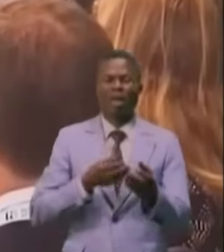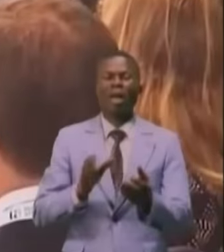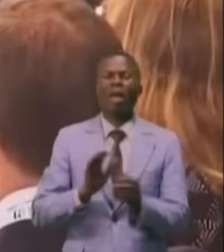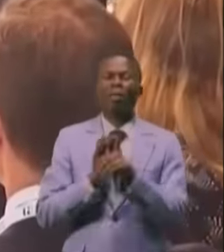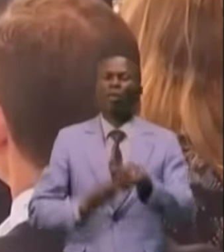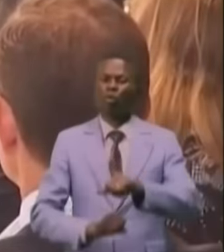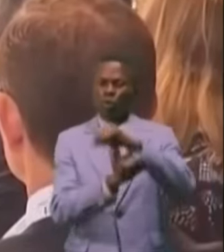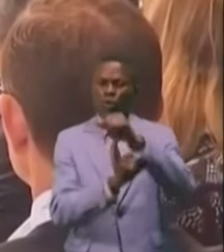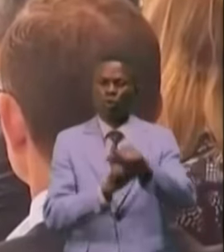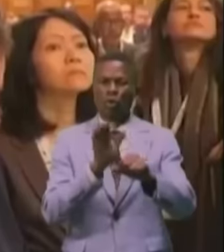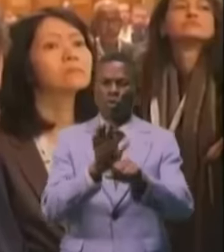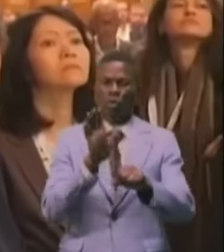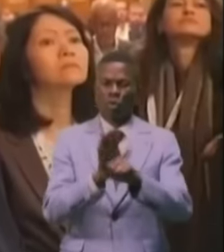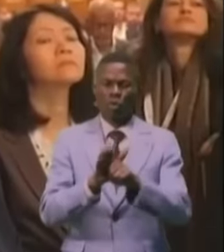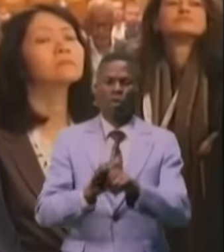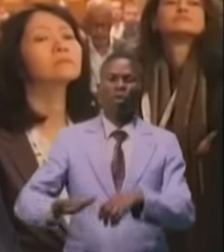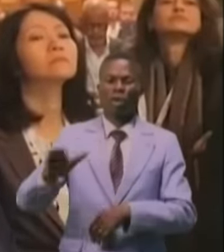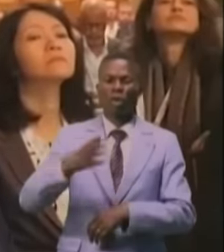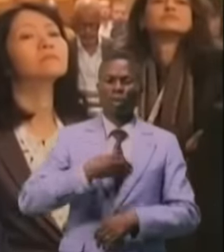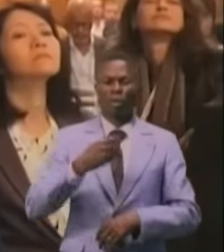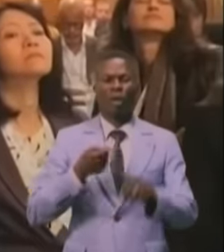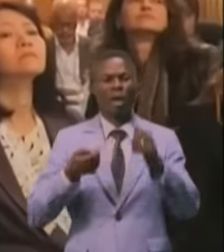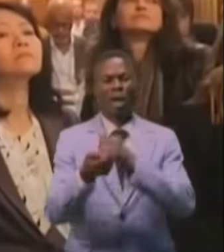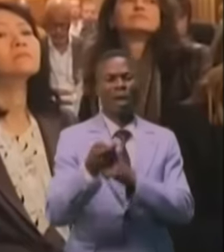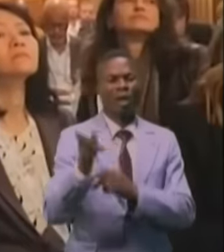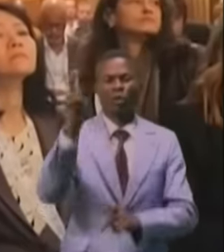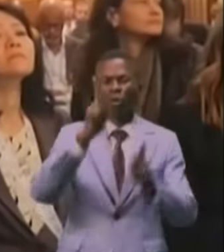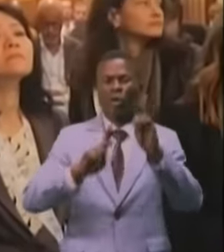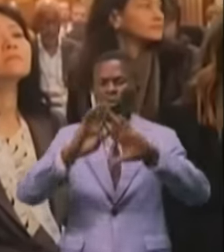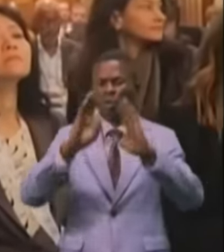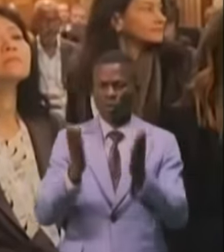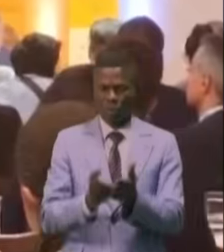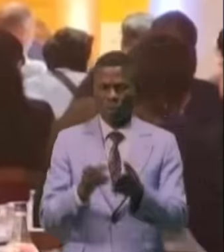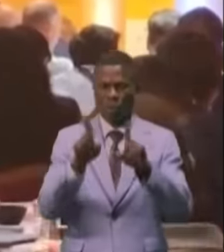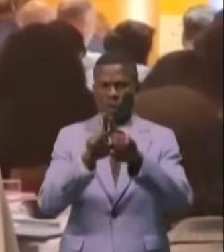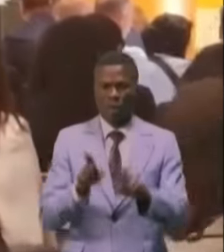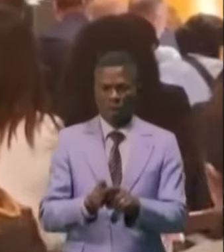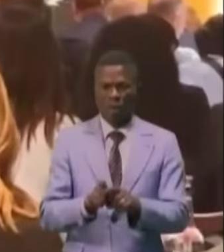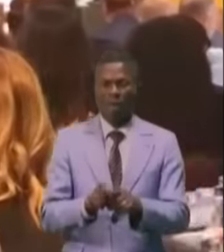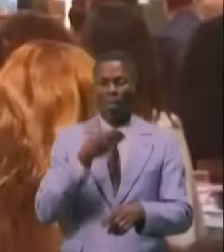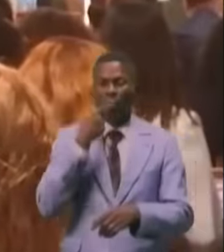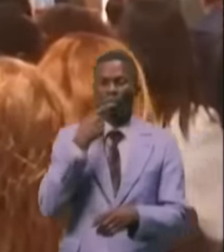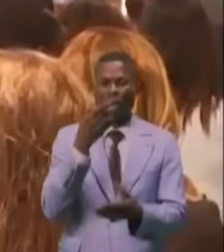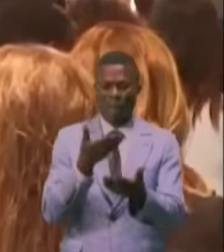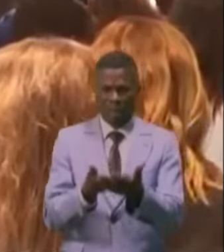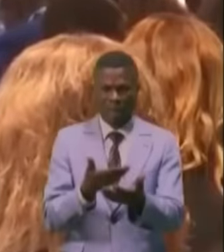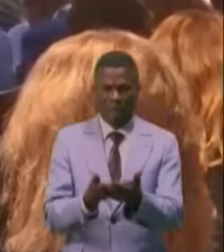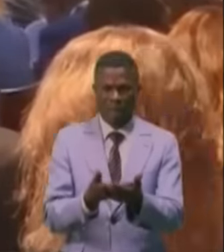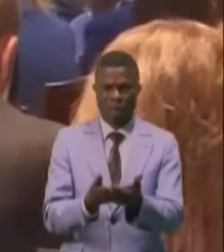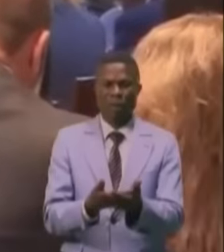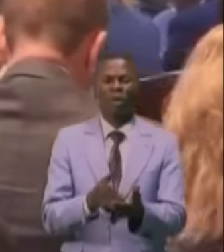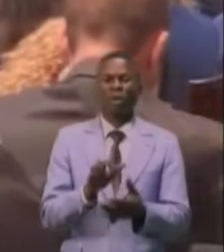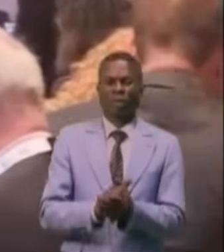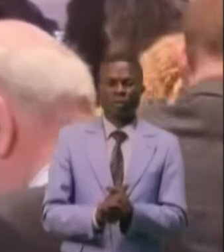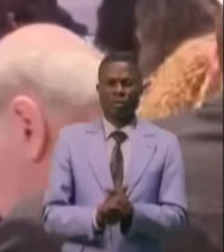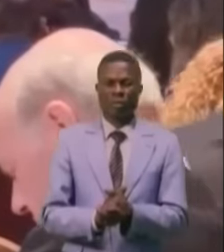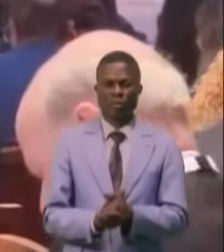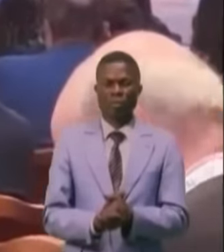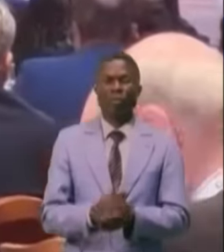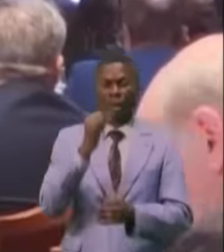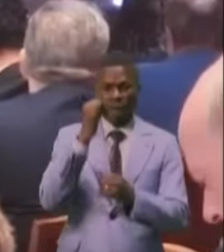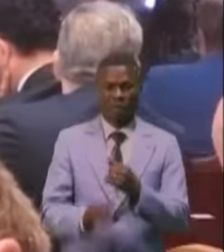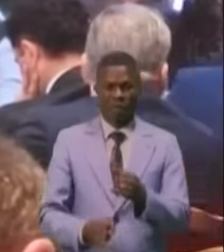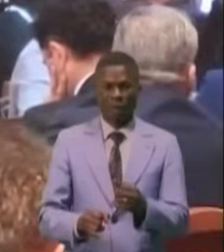des multinationales en tuant la population civile étaient aussi évoqués par ces cadres de l'IDPS. À l'issue de